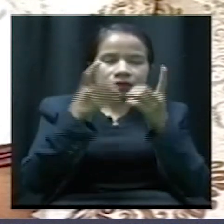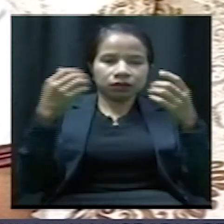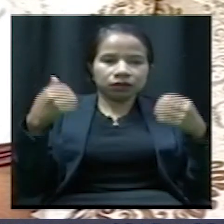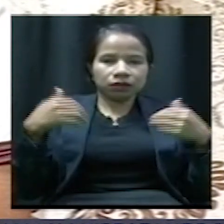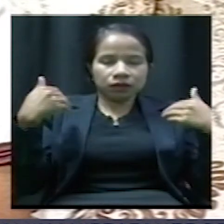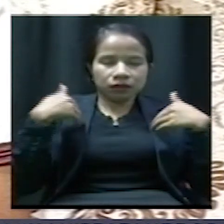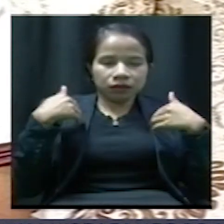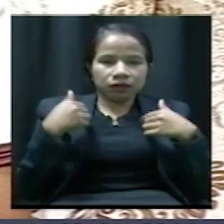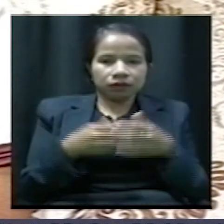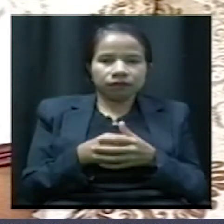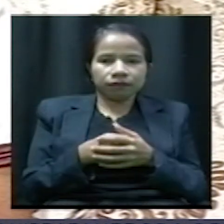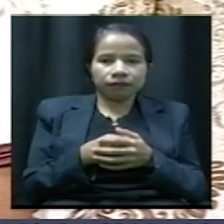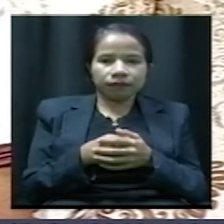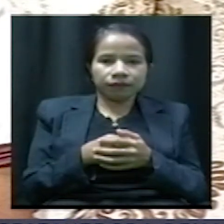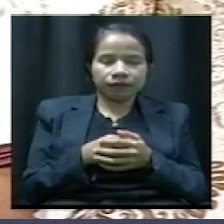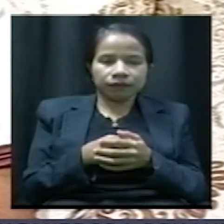acontece i ha